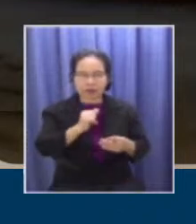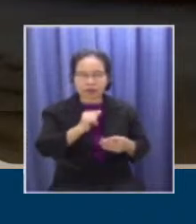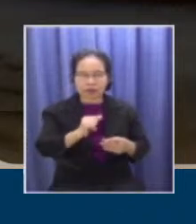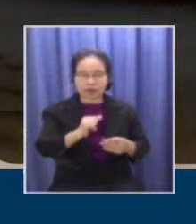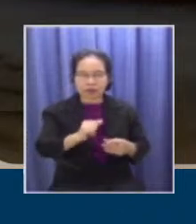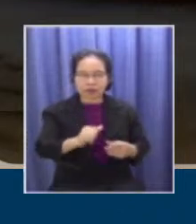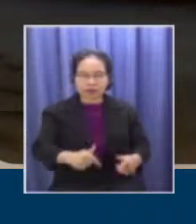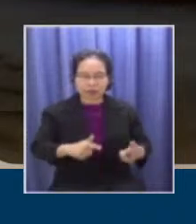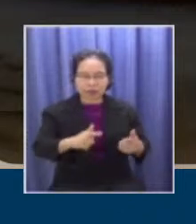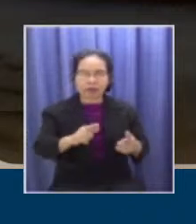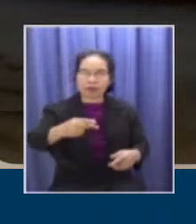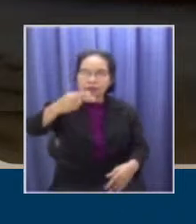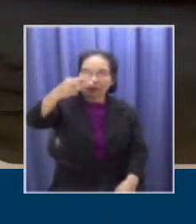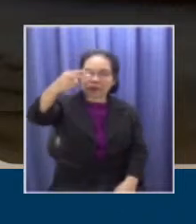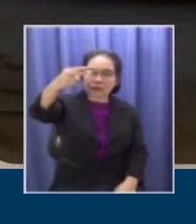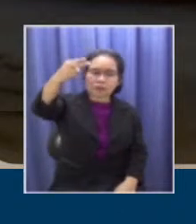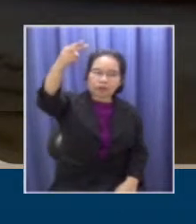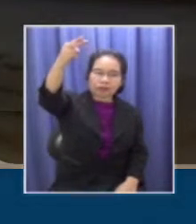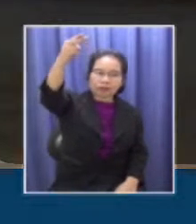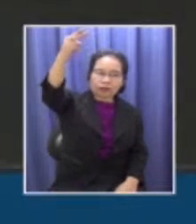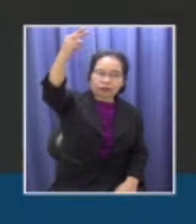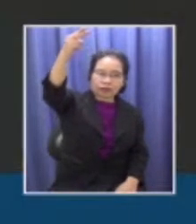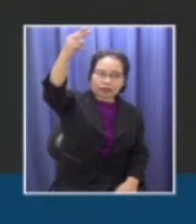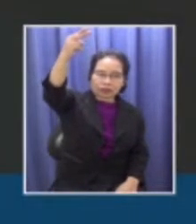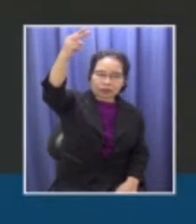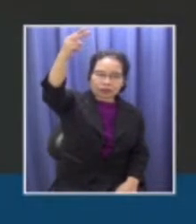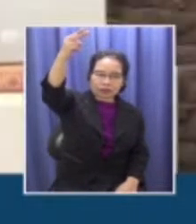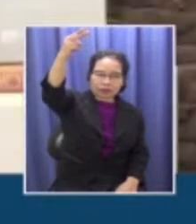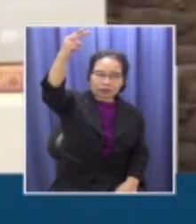ɛti yɛwɔ hyeɛ